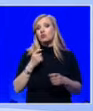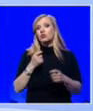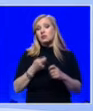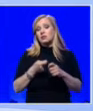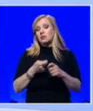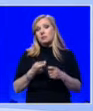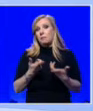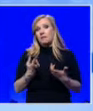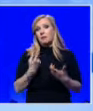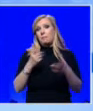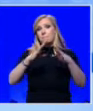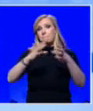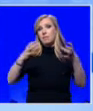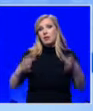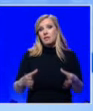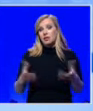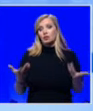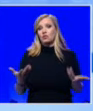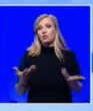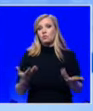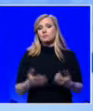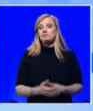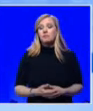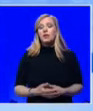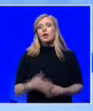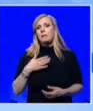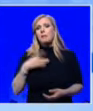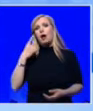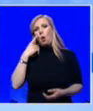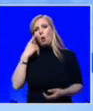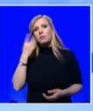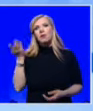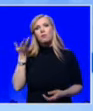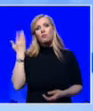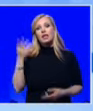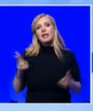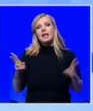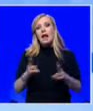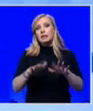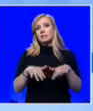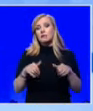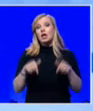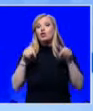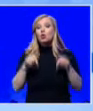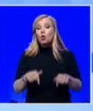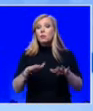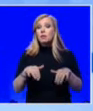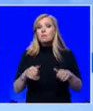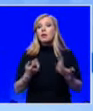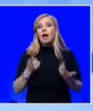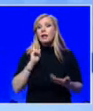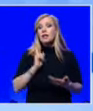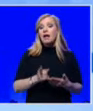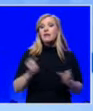някакво правителство. Имайки предвид, професор Киров, опита от последните кратки парламенти, как трябва да работи този, независимо